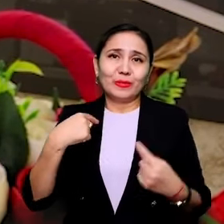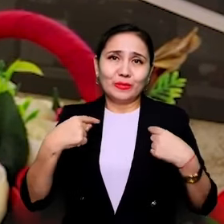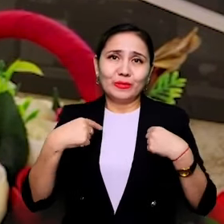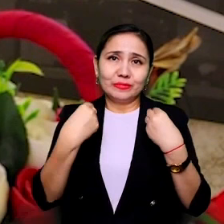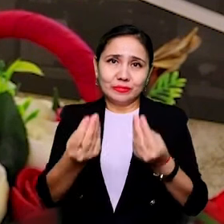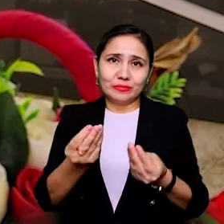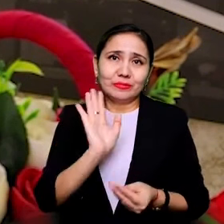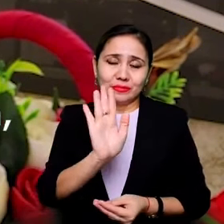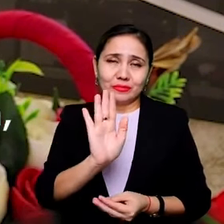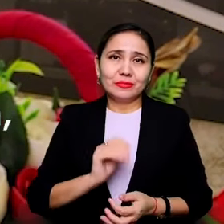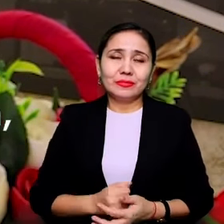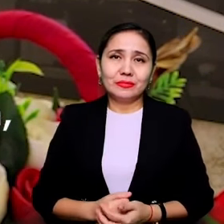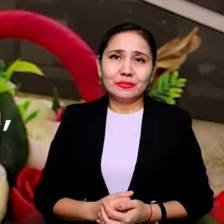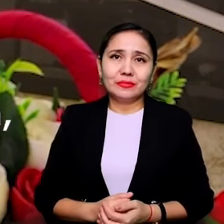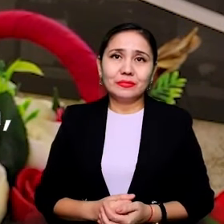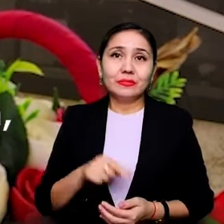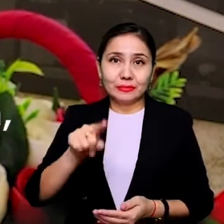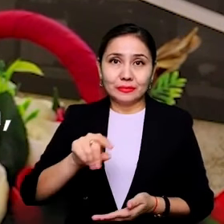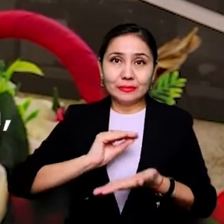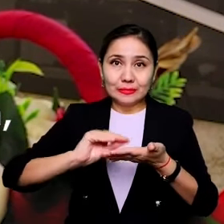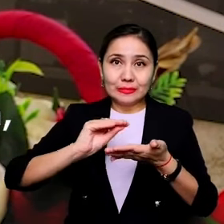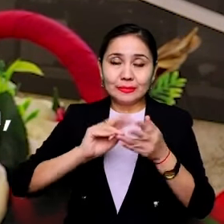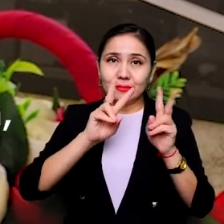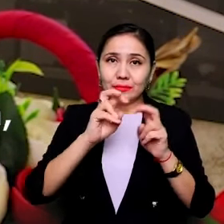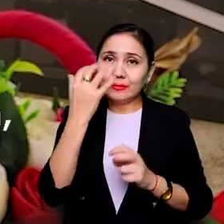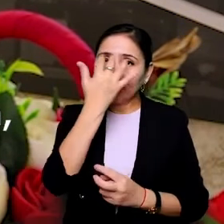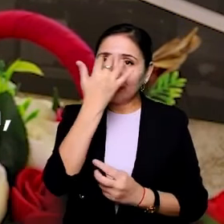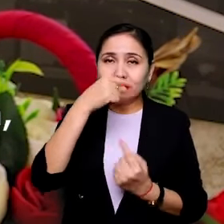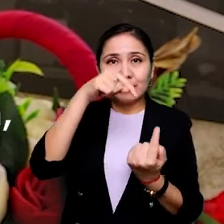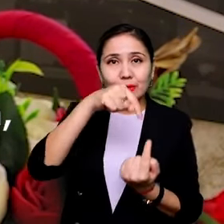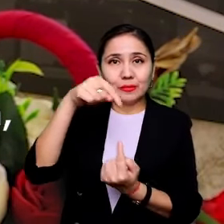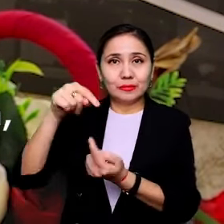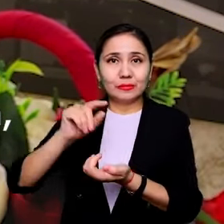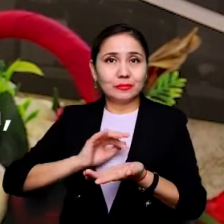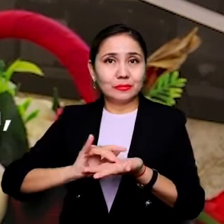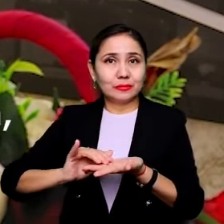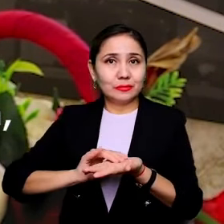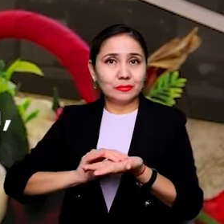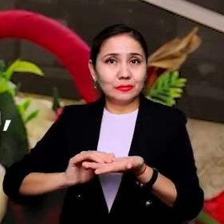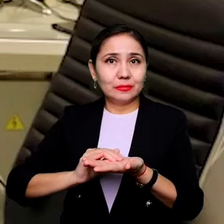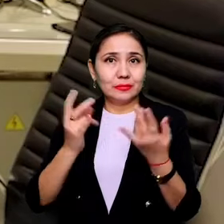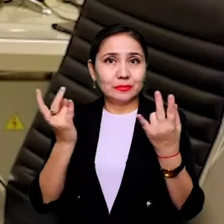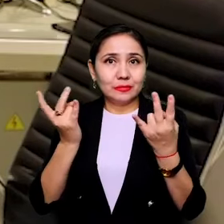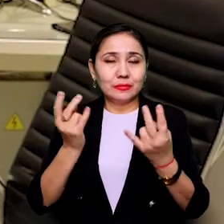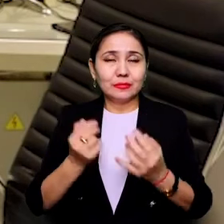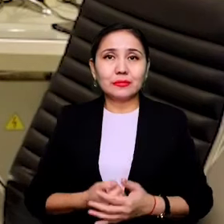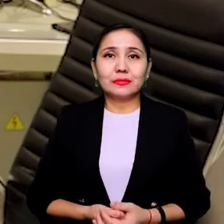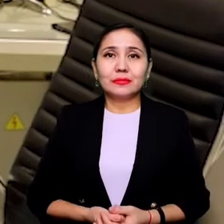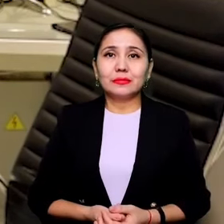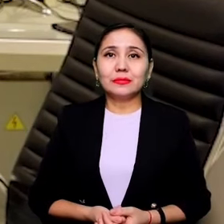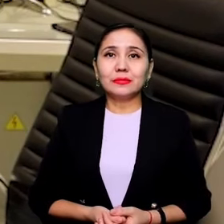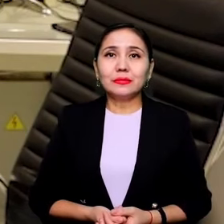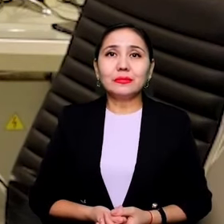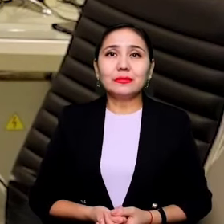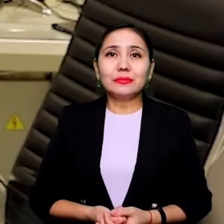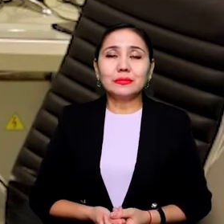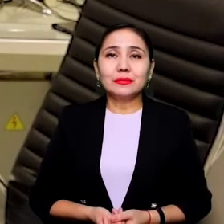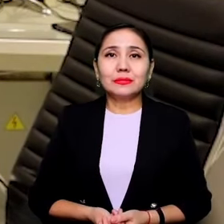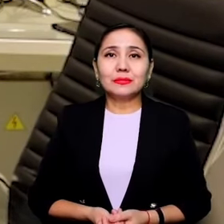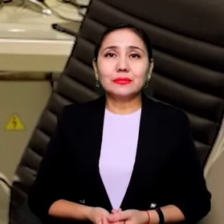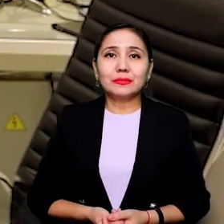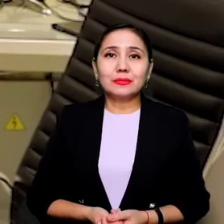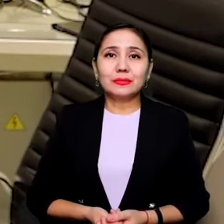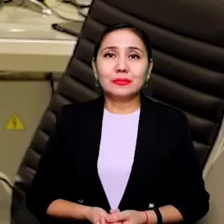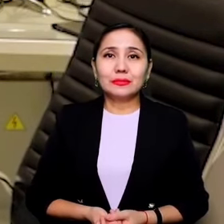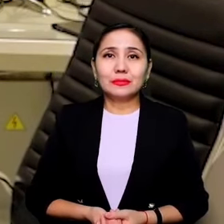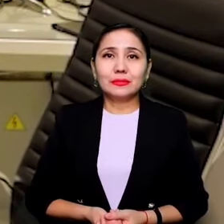beradi. Ah, bu yozuv ko'z ojizlari uchun mo'ljallangan. Buni barmoqda o'qiydi. Ko'z ojiz kotiba telefonni qo'lga